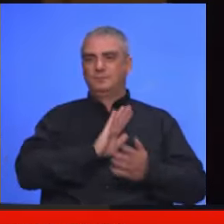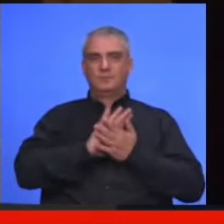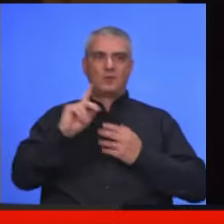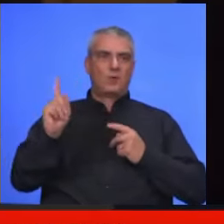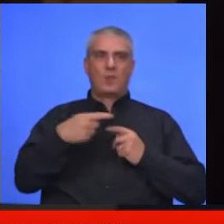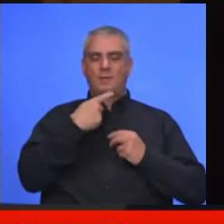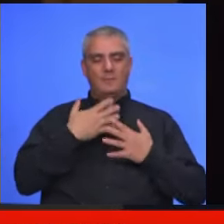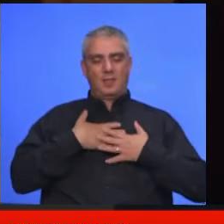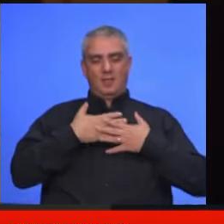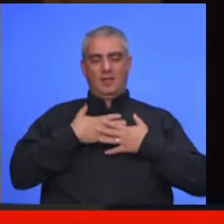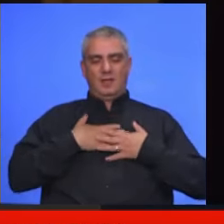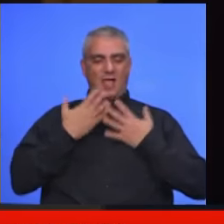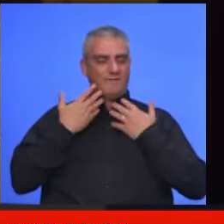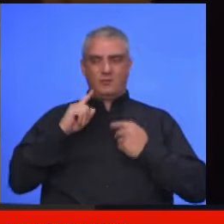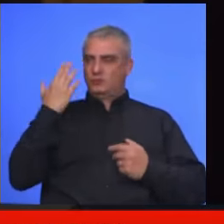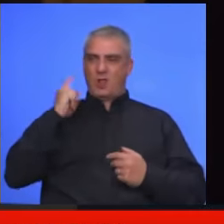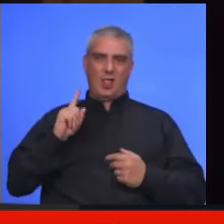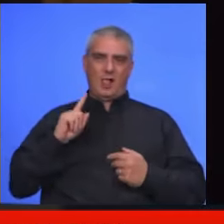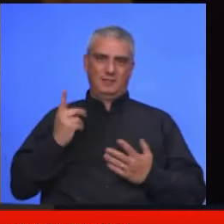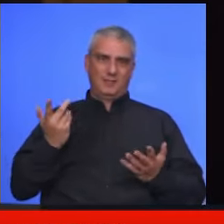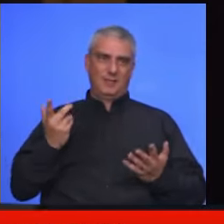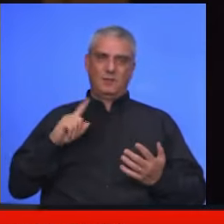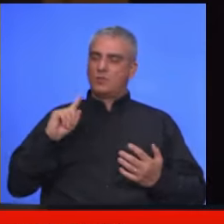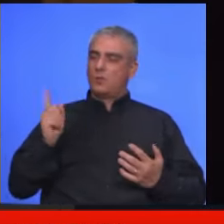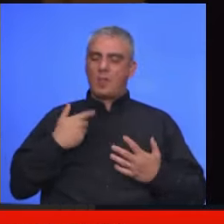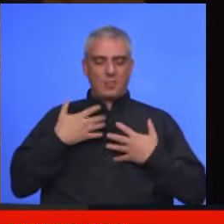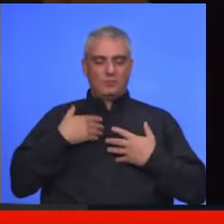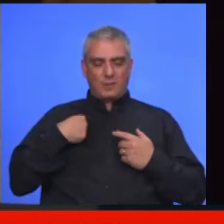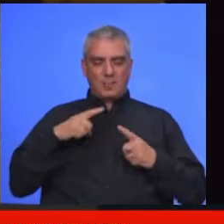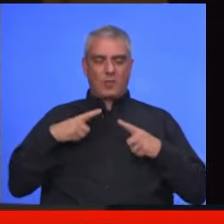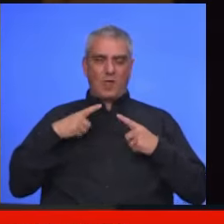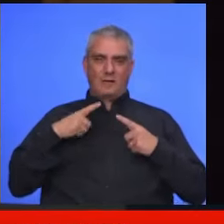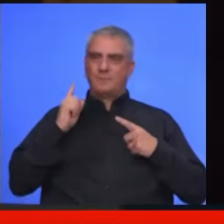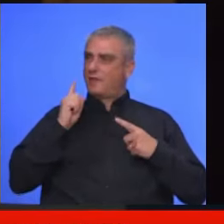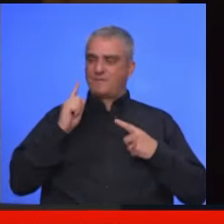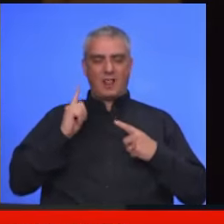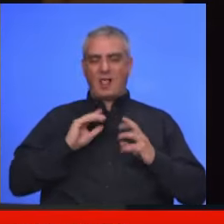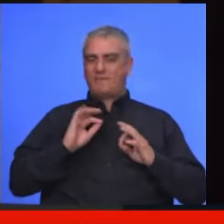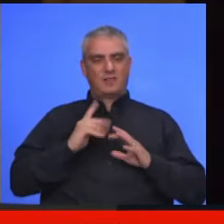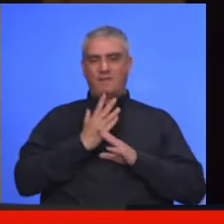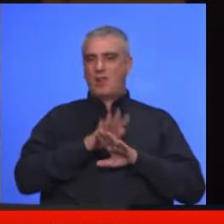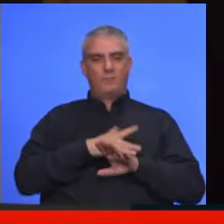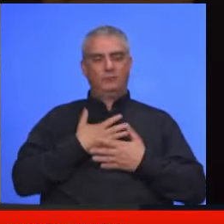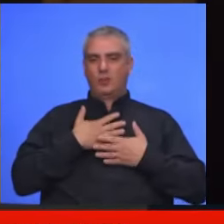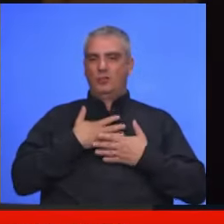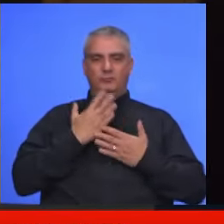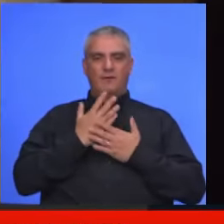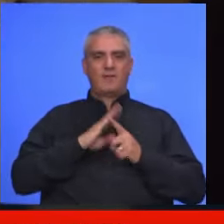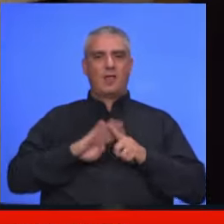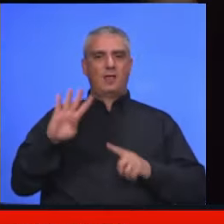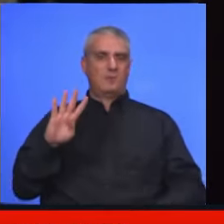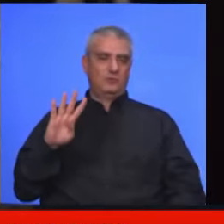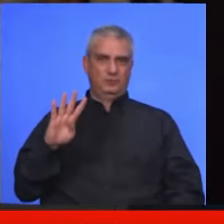איזושהי נשימת אוויר שלא הייתה להם. כולנו, אנחנו נושמים כי אנחנו חיים, אבל אף אחד מאיתנו כבר לא מרגיש שהוא נושם כבר עוד מעט 4 חודשים,